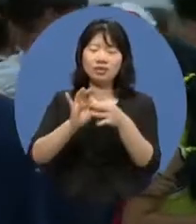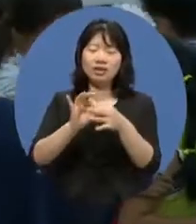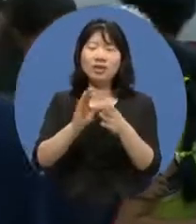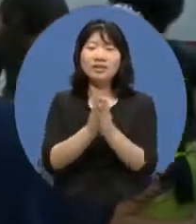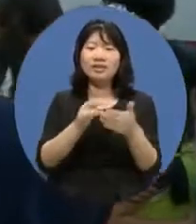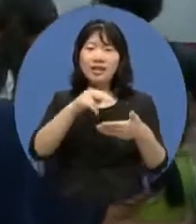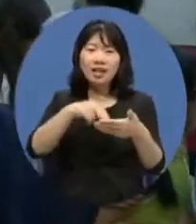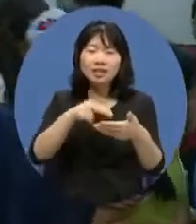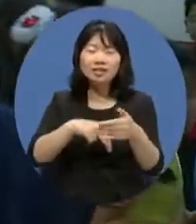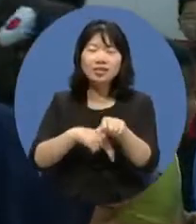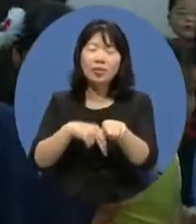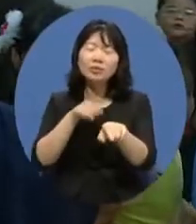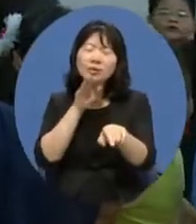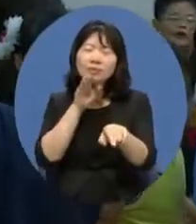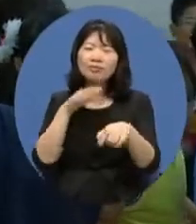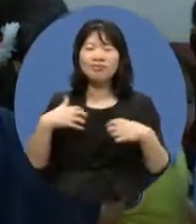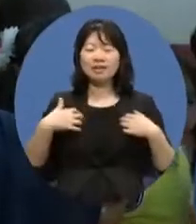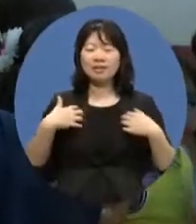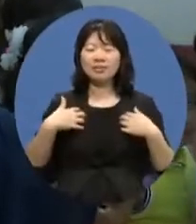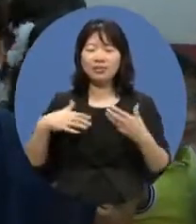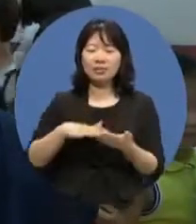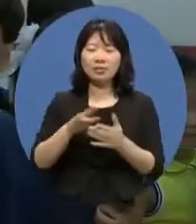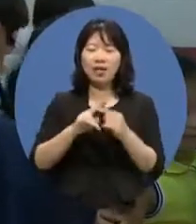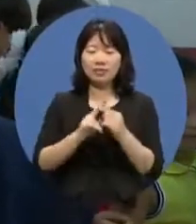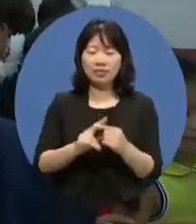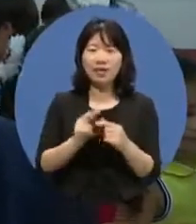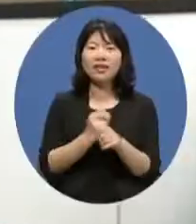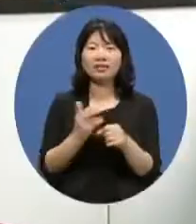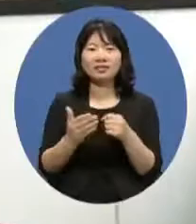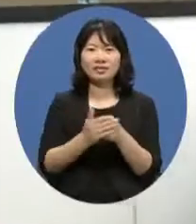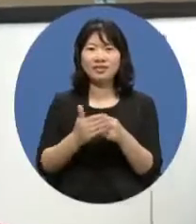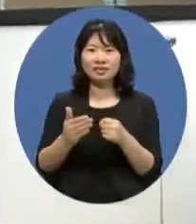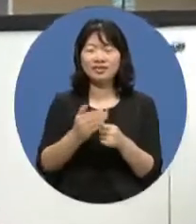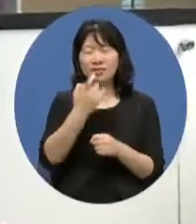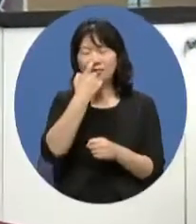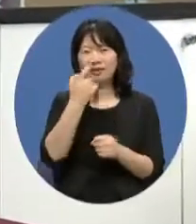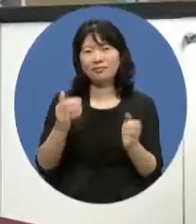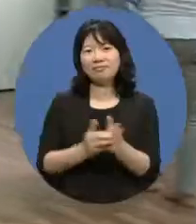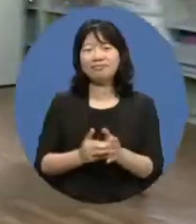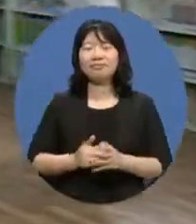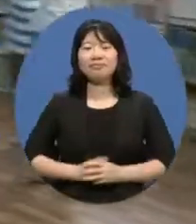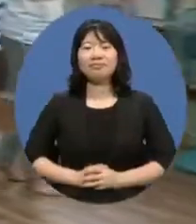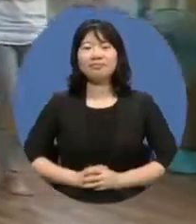읽기가 정말 재미있고 놀이와 함께 할 수 있다는 걸 배웠고요.